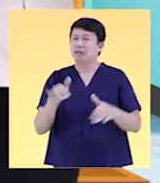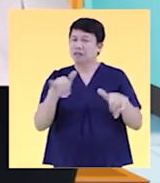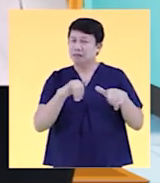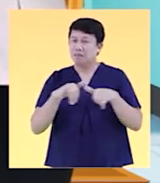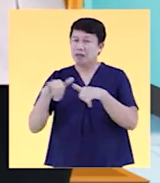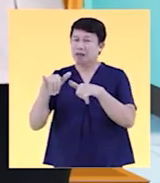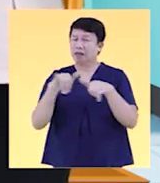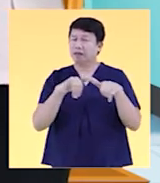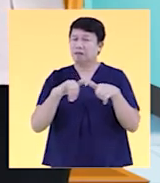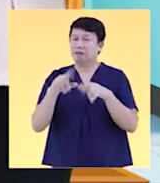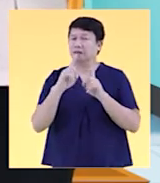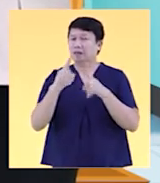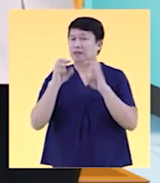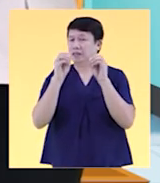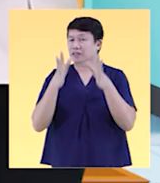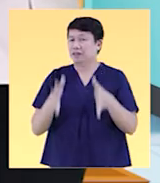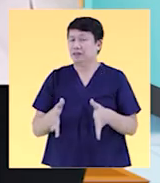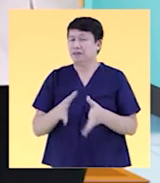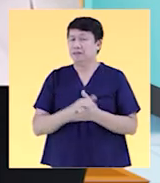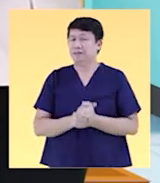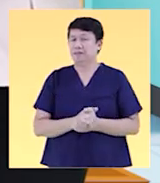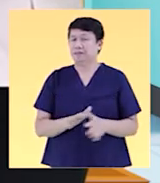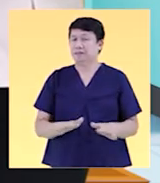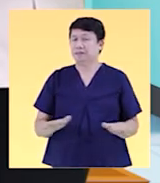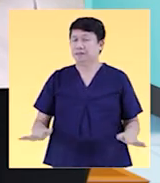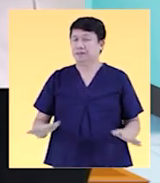Magkatulad ba tayo ng sagot, mga bata?